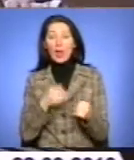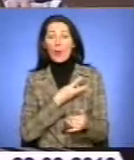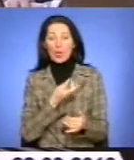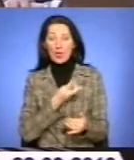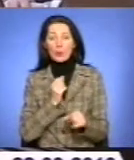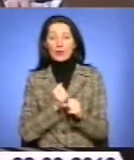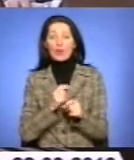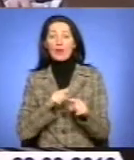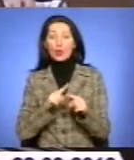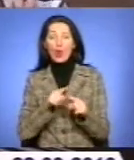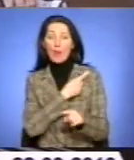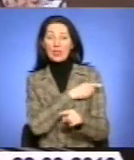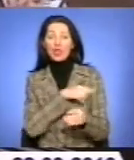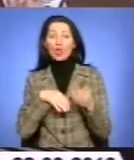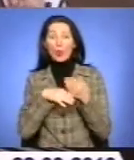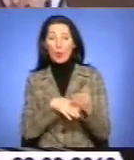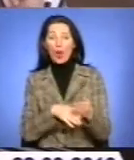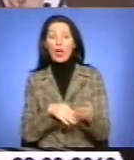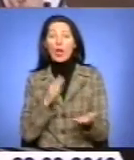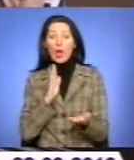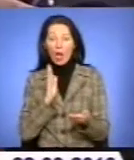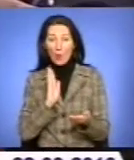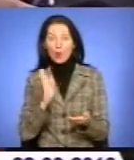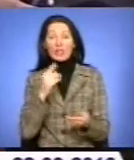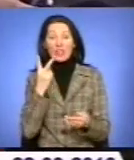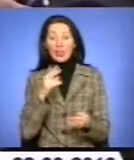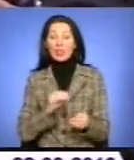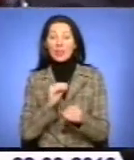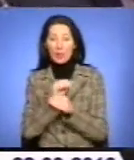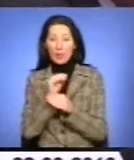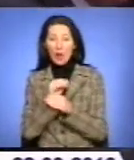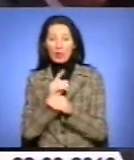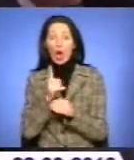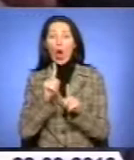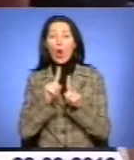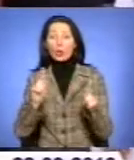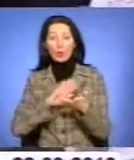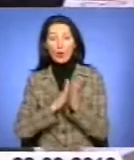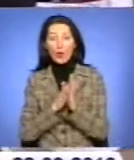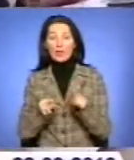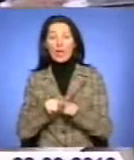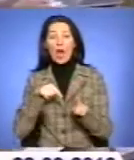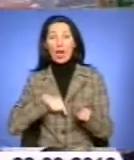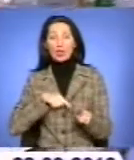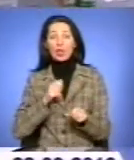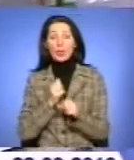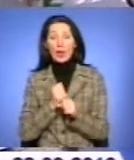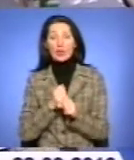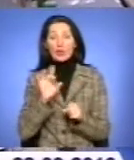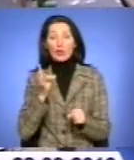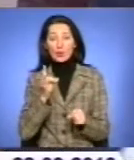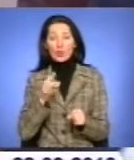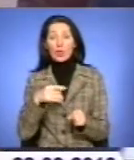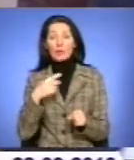жовтня 2013 року встановлять дві надбавки – за особливі умови та характер праці у розмірі 20% посадового окладу